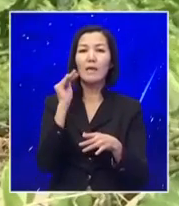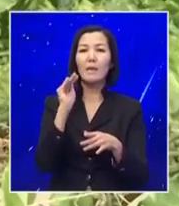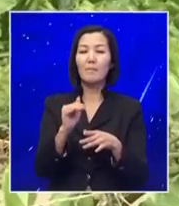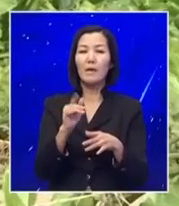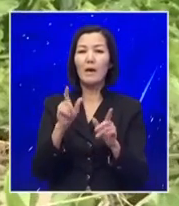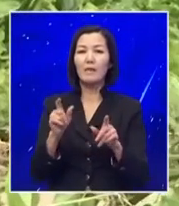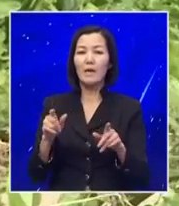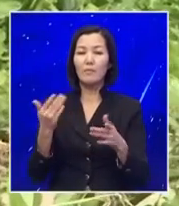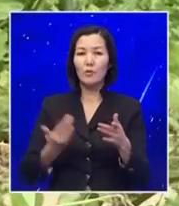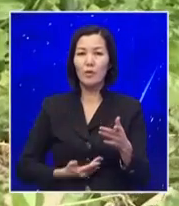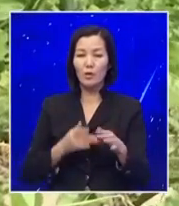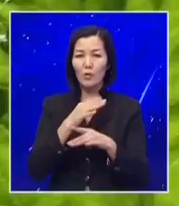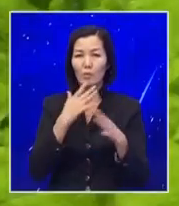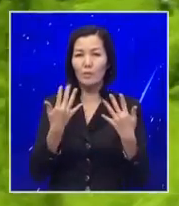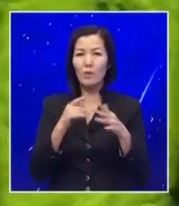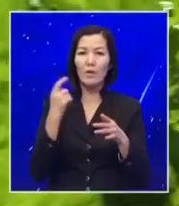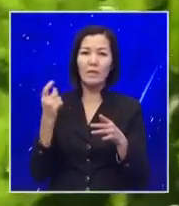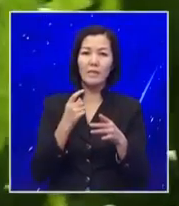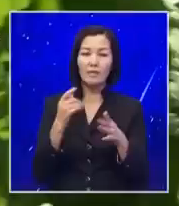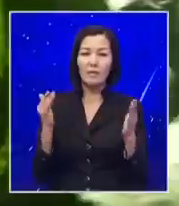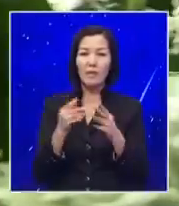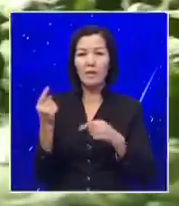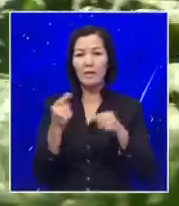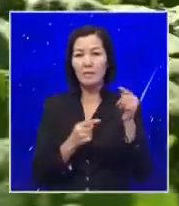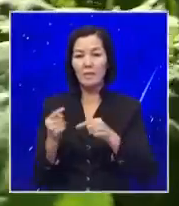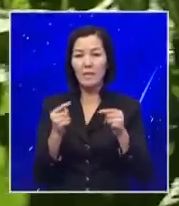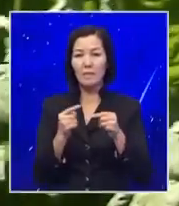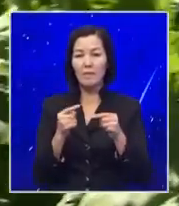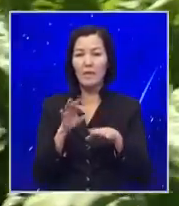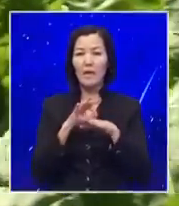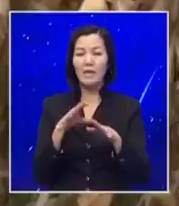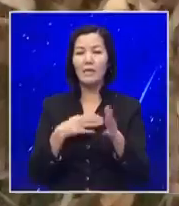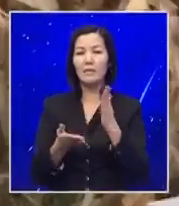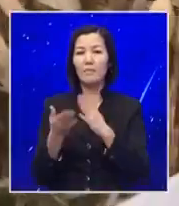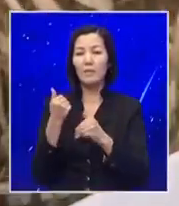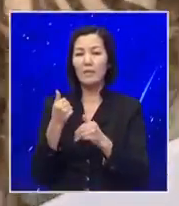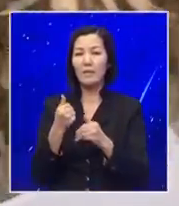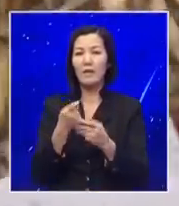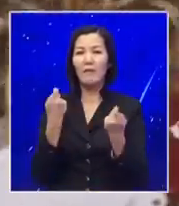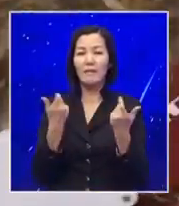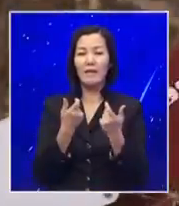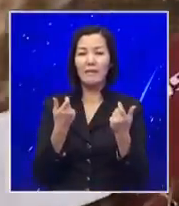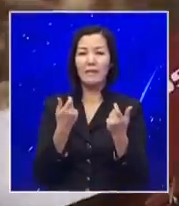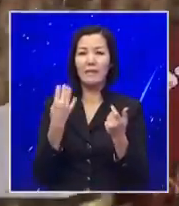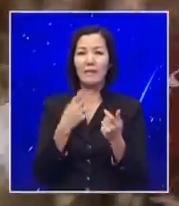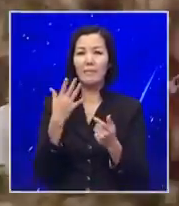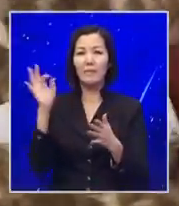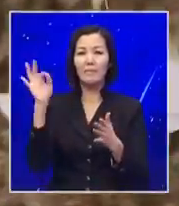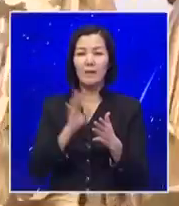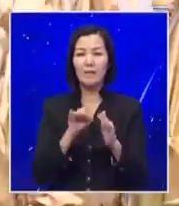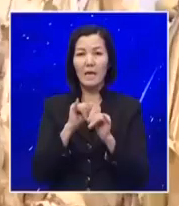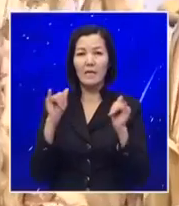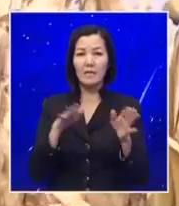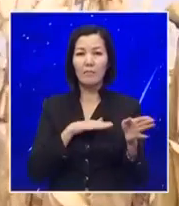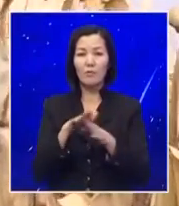адам тұрады. Олардың дені ауыл шаруашылығы мен шағын кәсіпкерлікпен шұғылданады. Былтыр шаруалар дәнді дақыл өнімдерін 45%